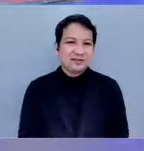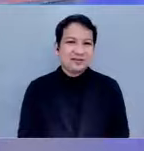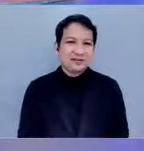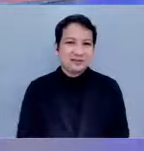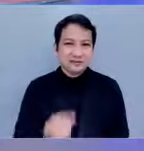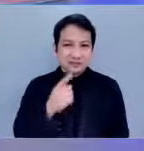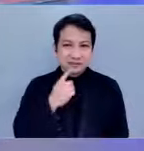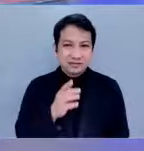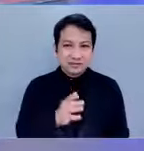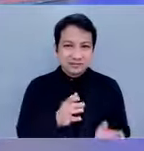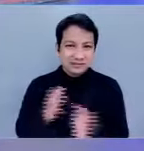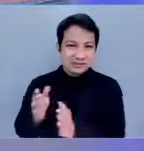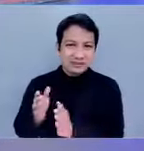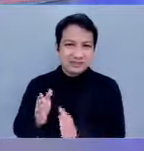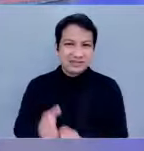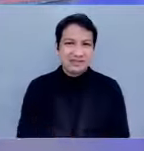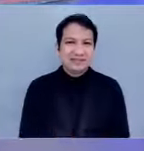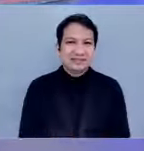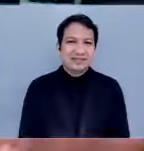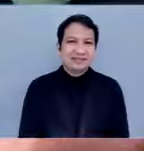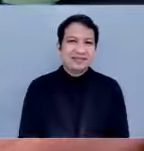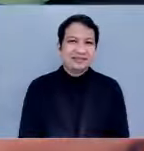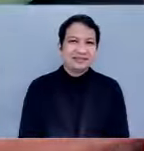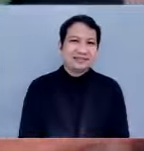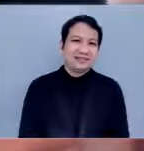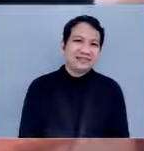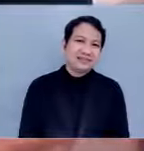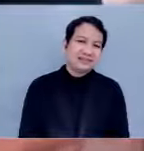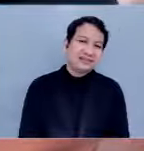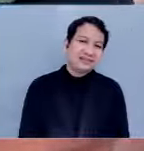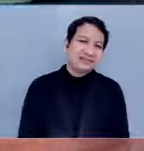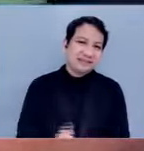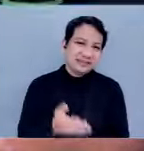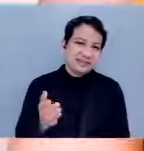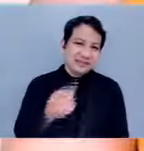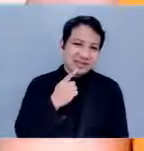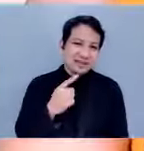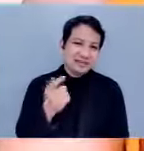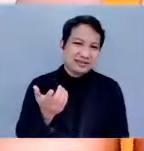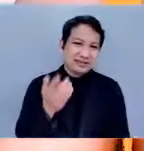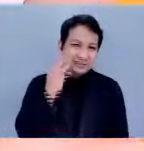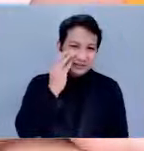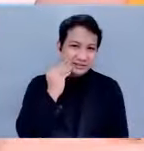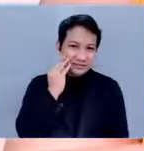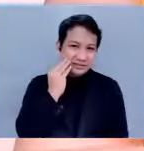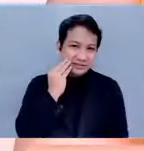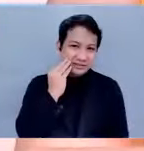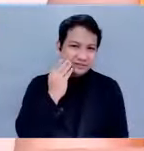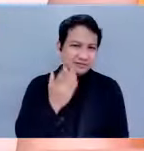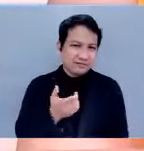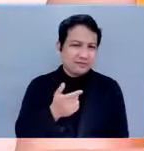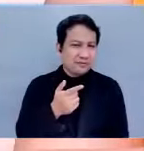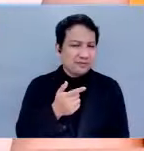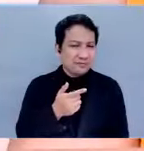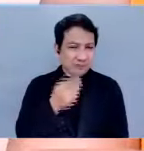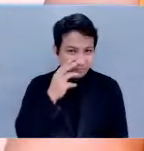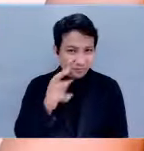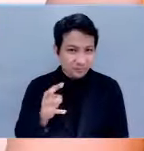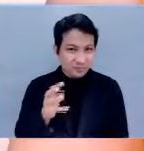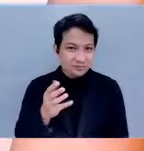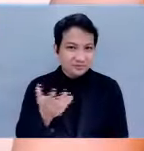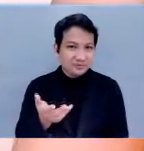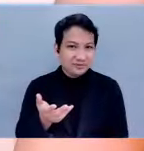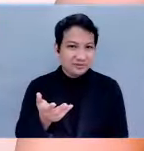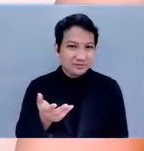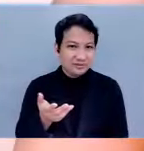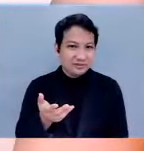ako. Okay lang. Hindi, pero what was the experience like? Sabi ko nga, nanonood ka ba as parang swooning ka siguro